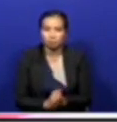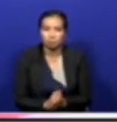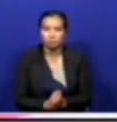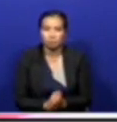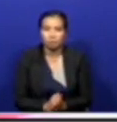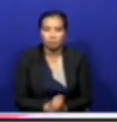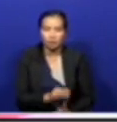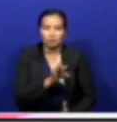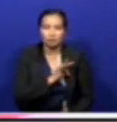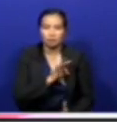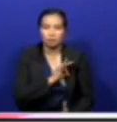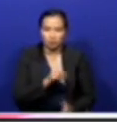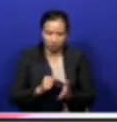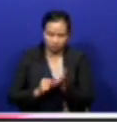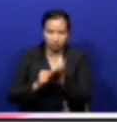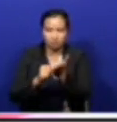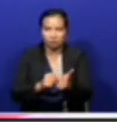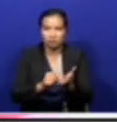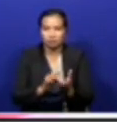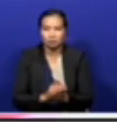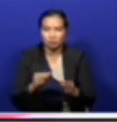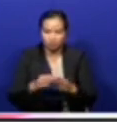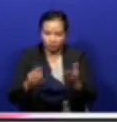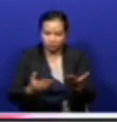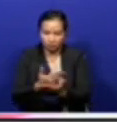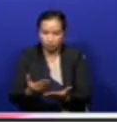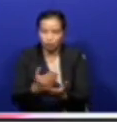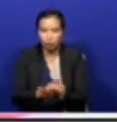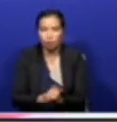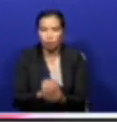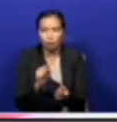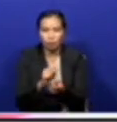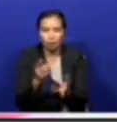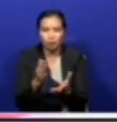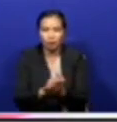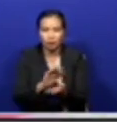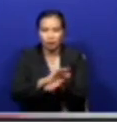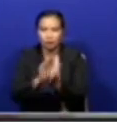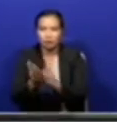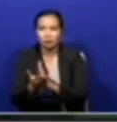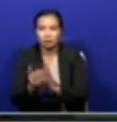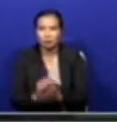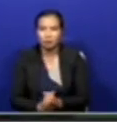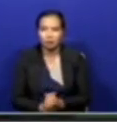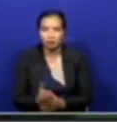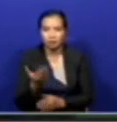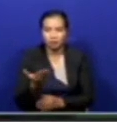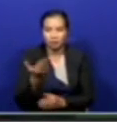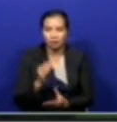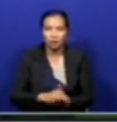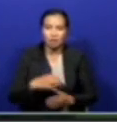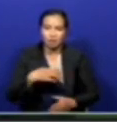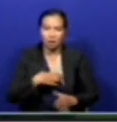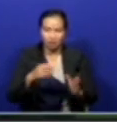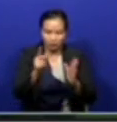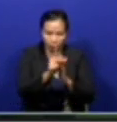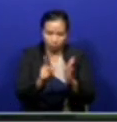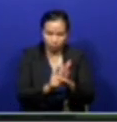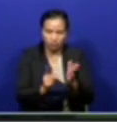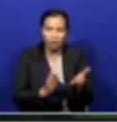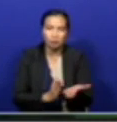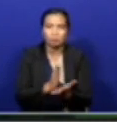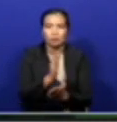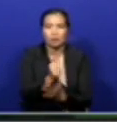แหละในการชั้นการพิจารณาท่านไม่พบว่ามันเข้าข่ายว่าเป็นปฏิรูปประเทศหรือท่านจะทึกทักว่าอยากให้กฎหมายฉบับนี้ผ่านเร็ว